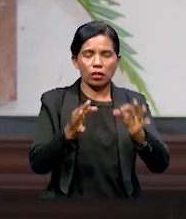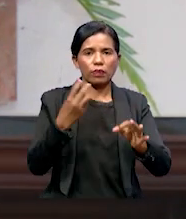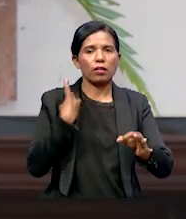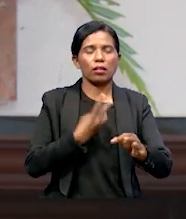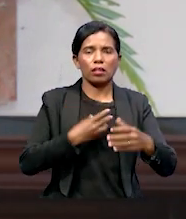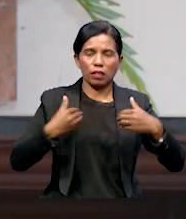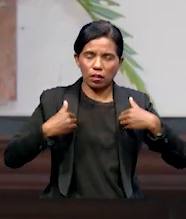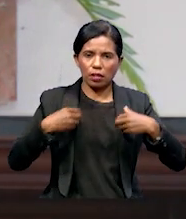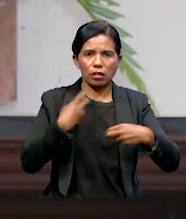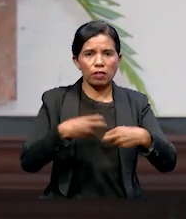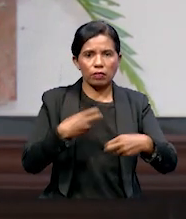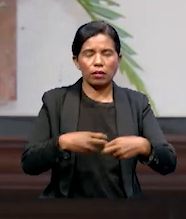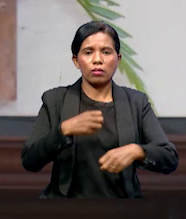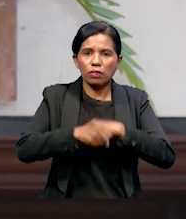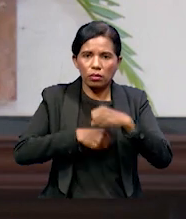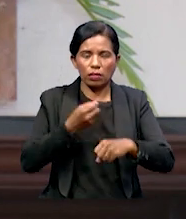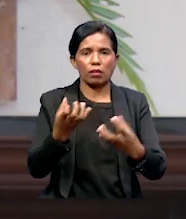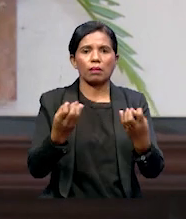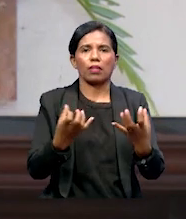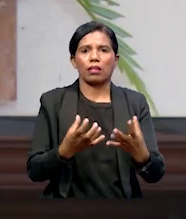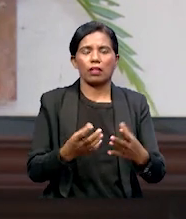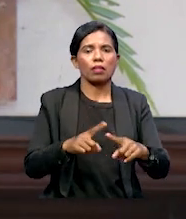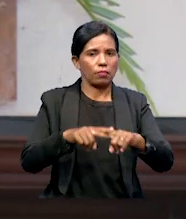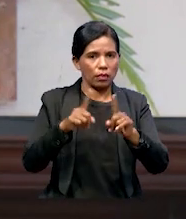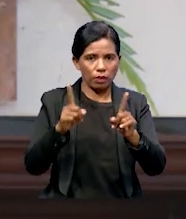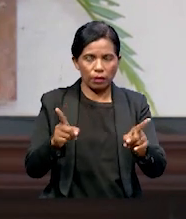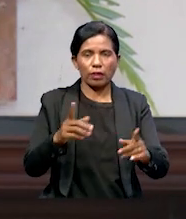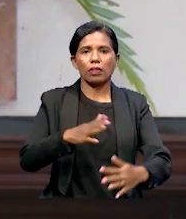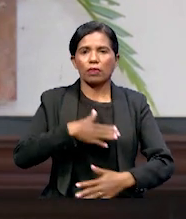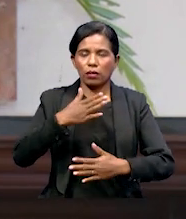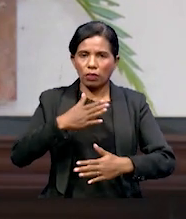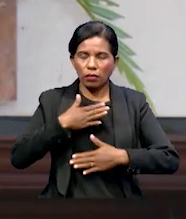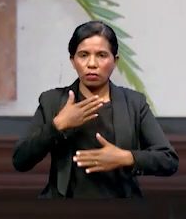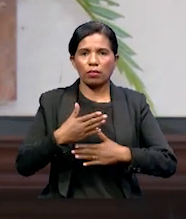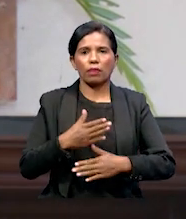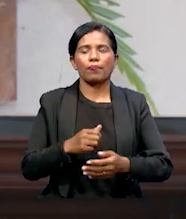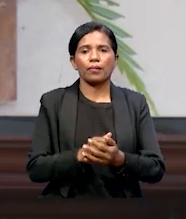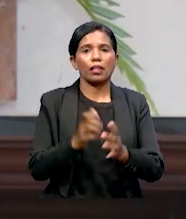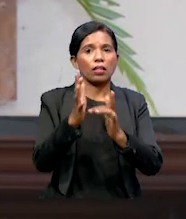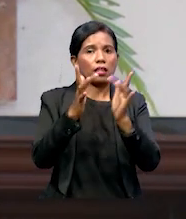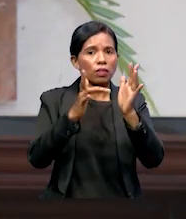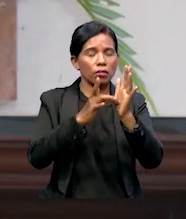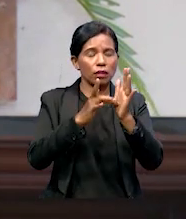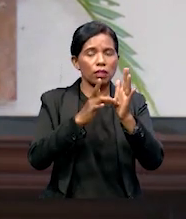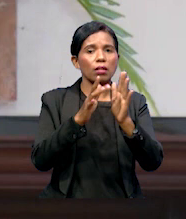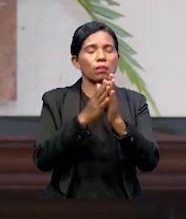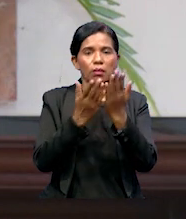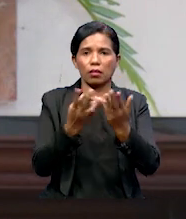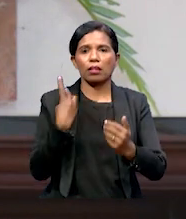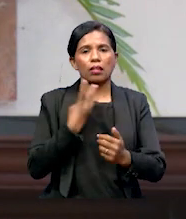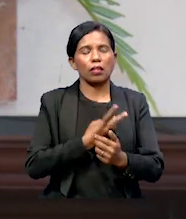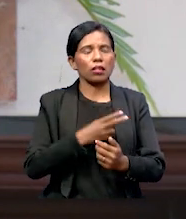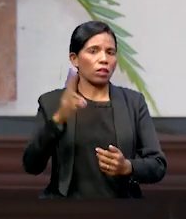ia desafio e oin, mai be solo evangelho ni nia nebe ita rona